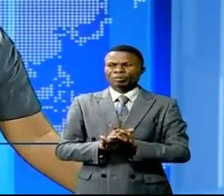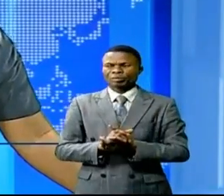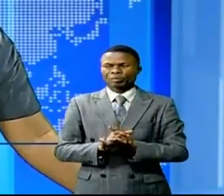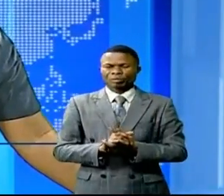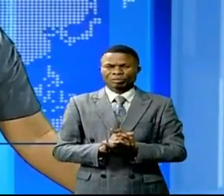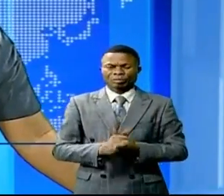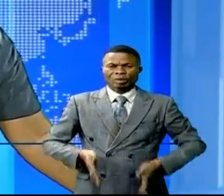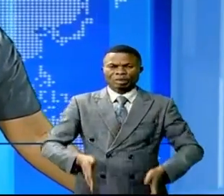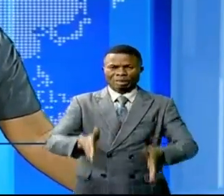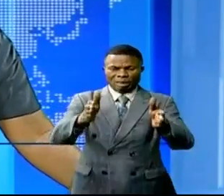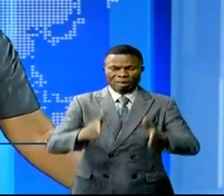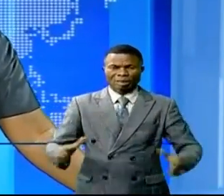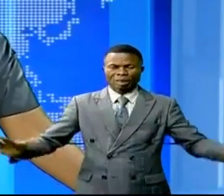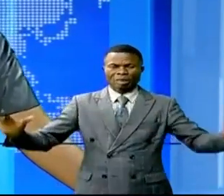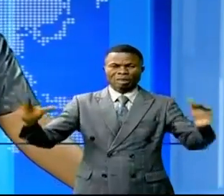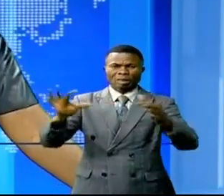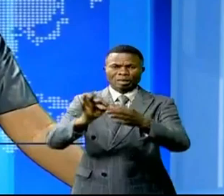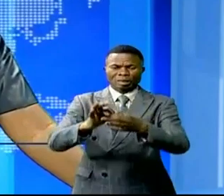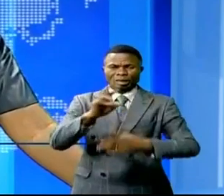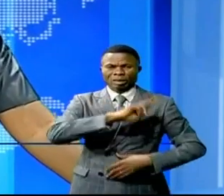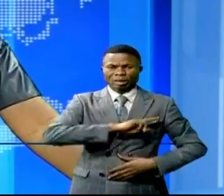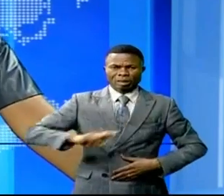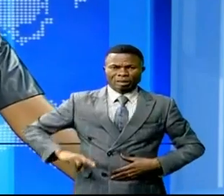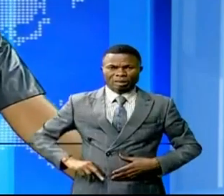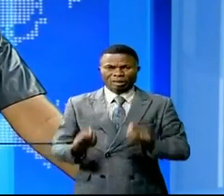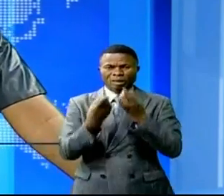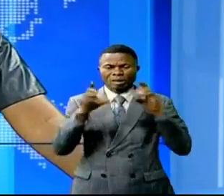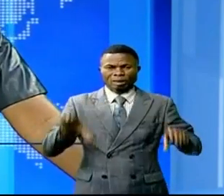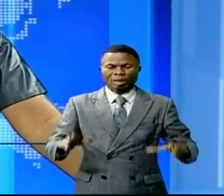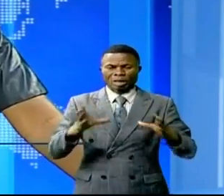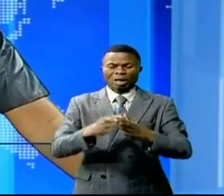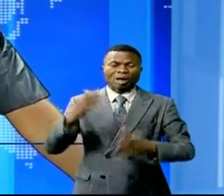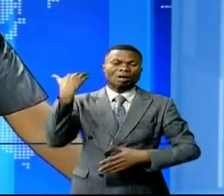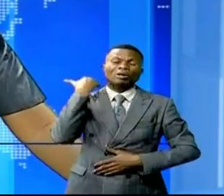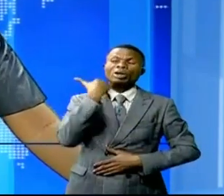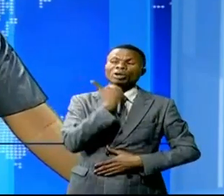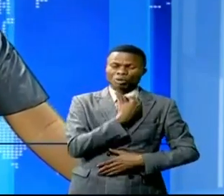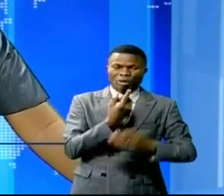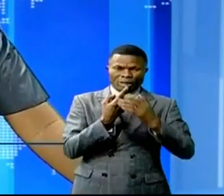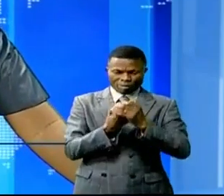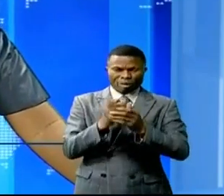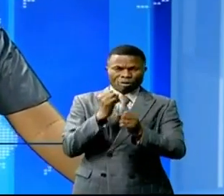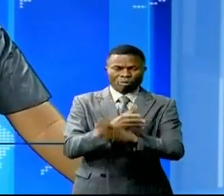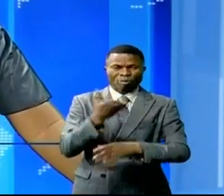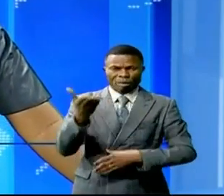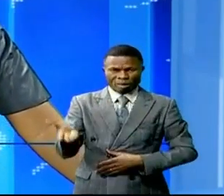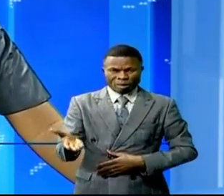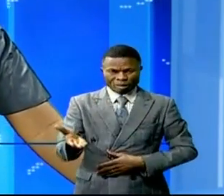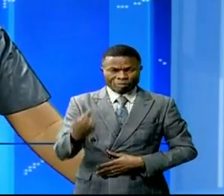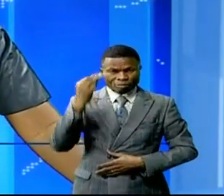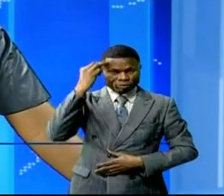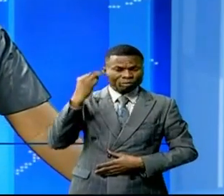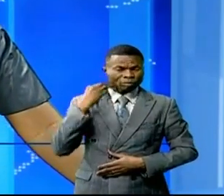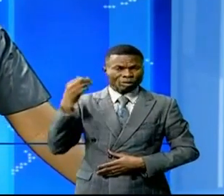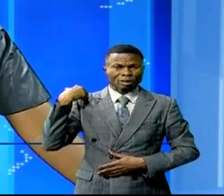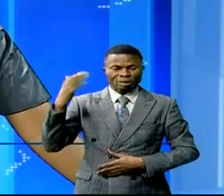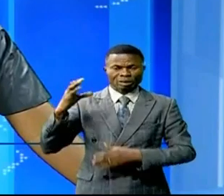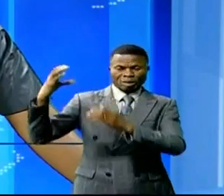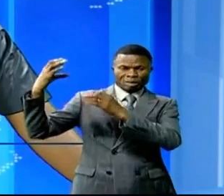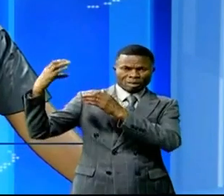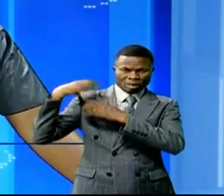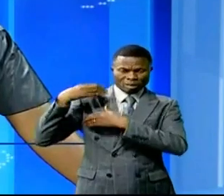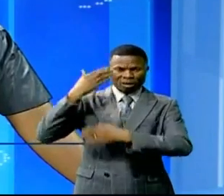L'axe routier qui relie la République démocratique du Congo et l'Ouganda sera bientôt modernisé. Le ministre d'État en charge